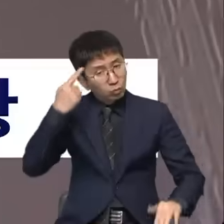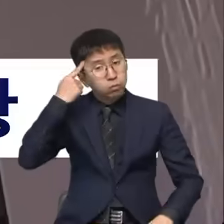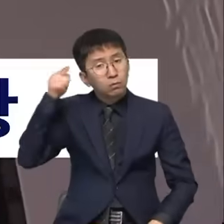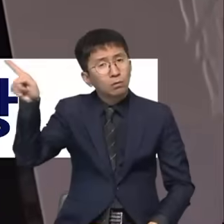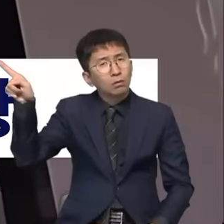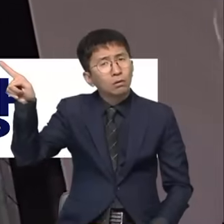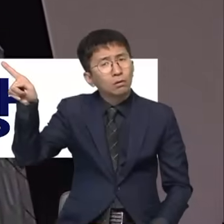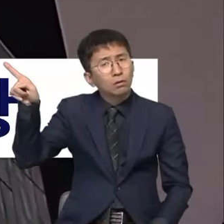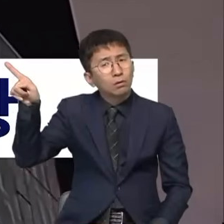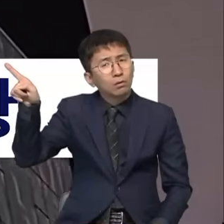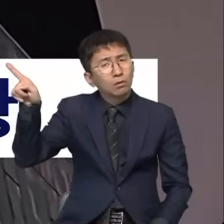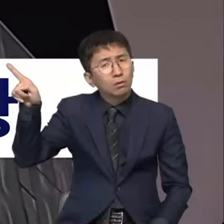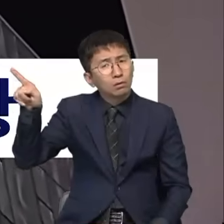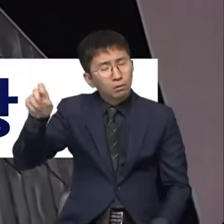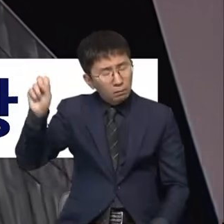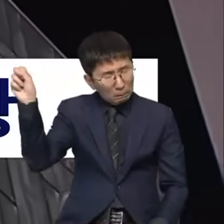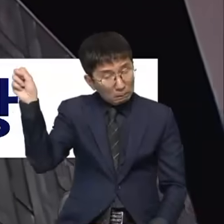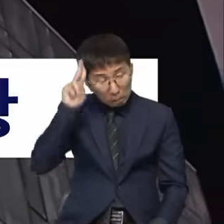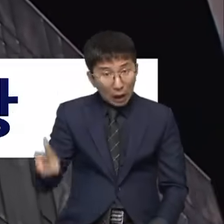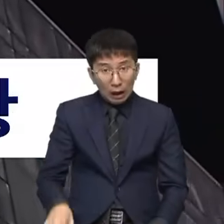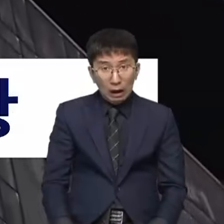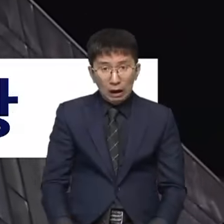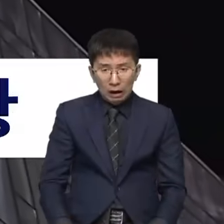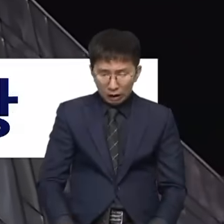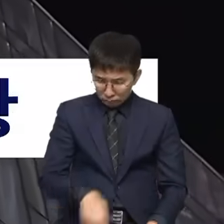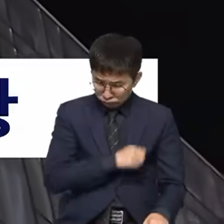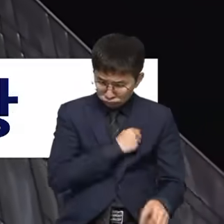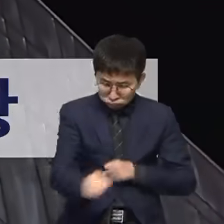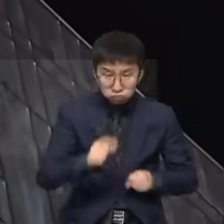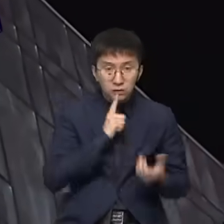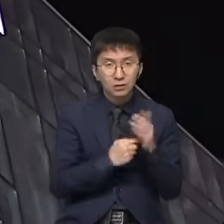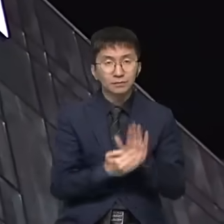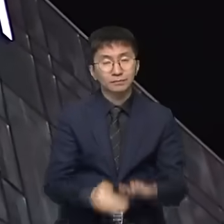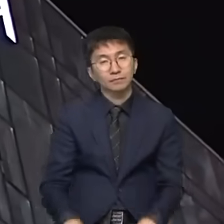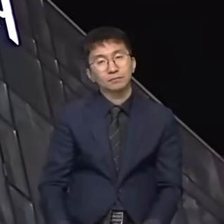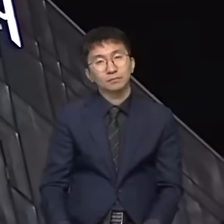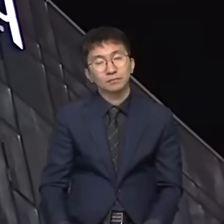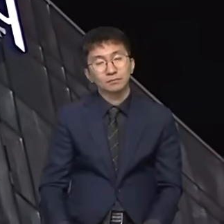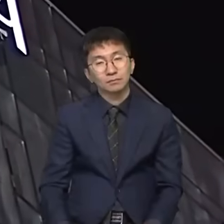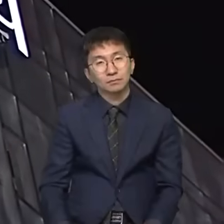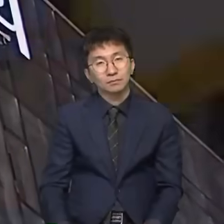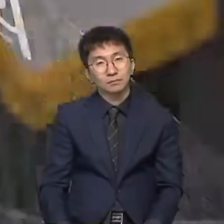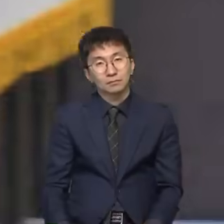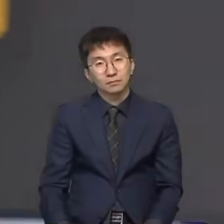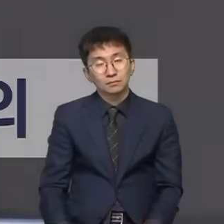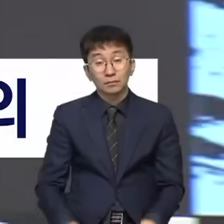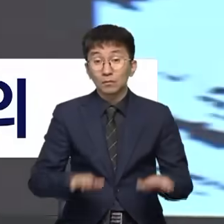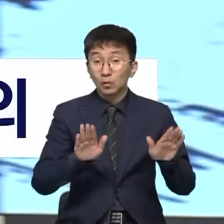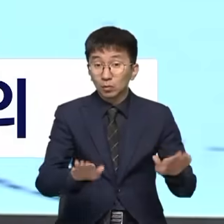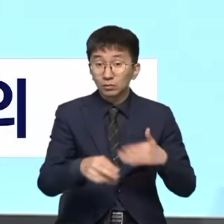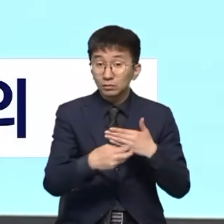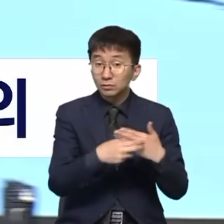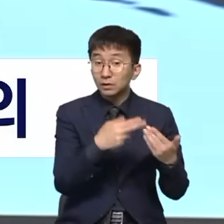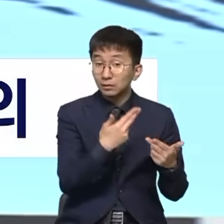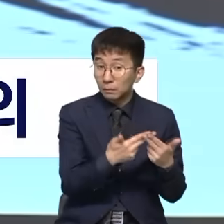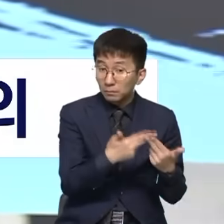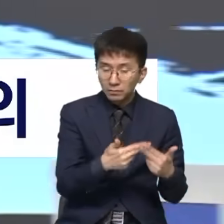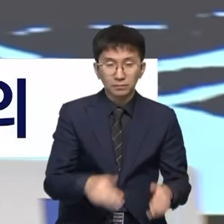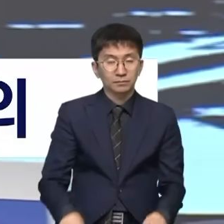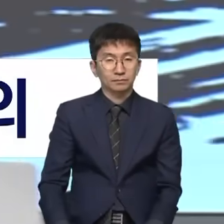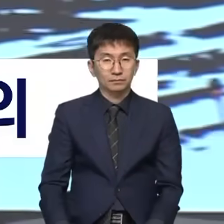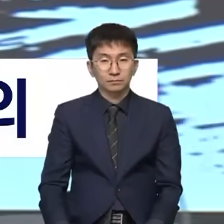나온 건지 예상 밖 증원 규모에 당황스럽다는 반응이 많았습니다. 오늘 긴급회의에선 의사협회가 여러 채널을